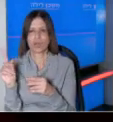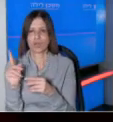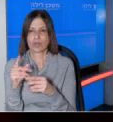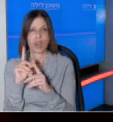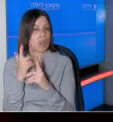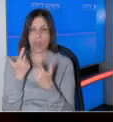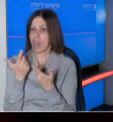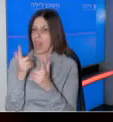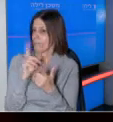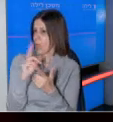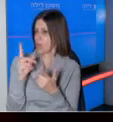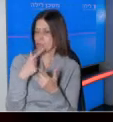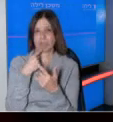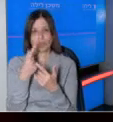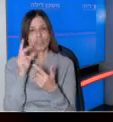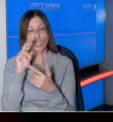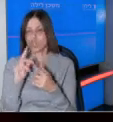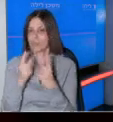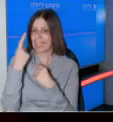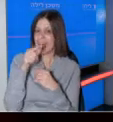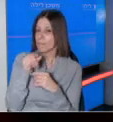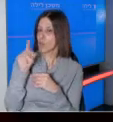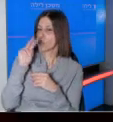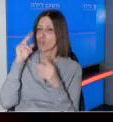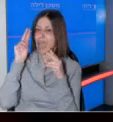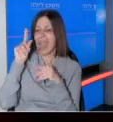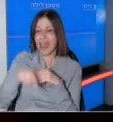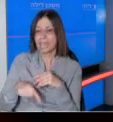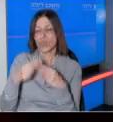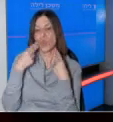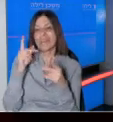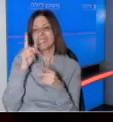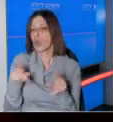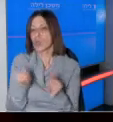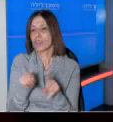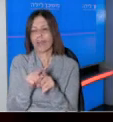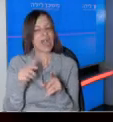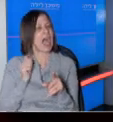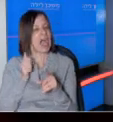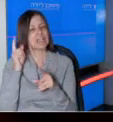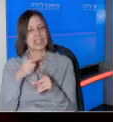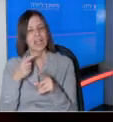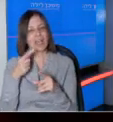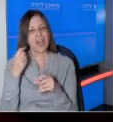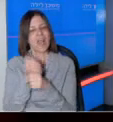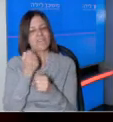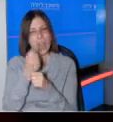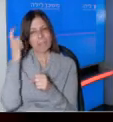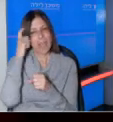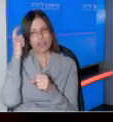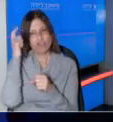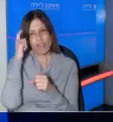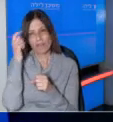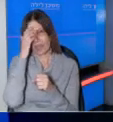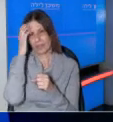כי הרי... מה זאת אומרת? מה? פה יש מקרה אחד, פה יש אלף. התגובה צריכה להיות אותה תגובה, למה לא? אבל החייל צריך להפעיל common sense, צריך להפעיל מחשבה ולראות. אבל